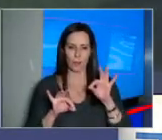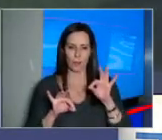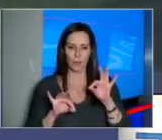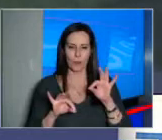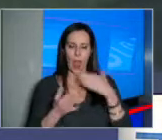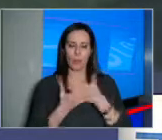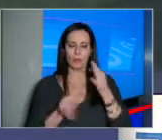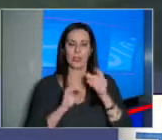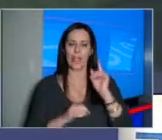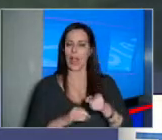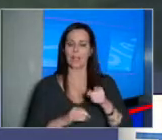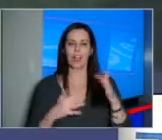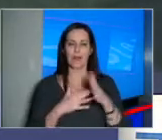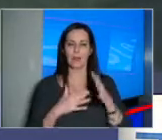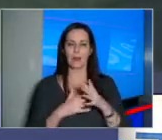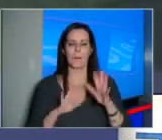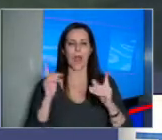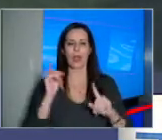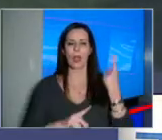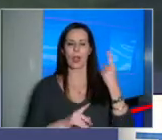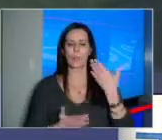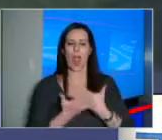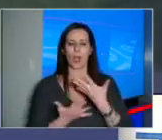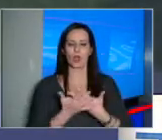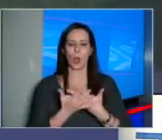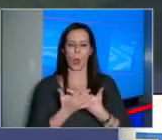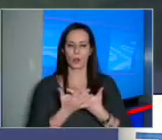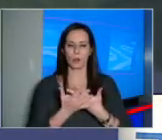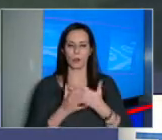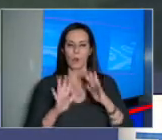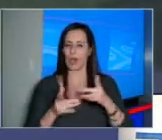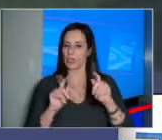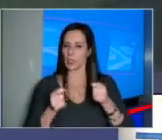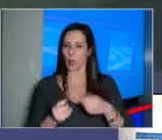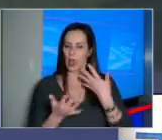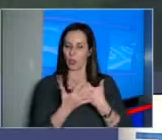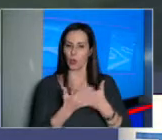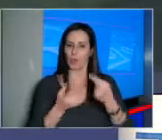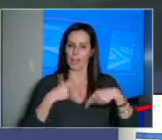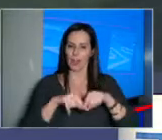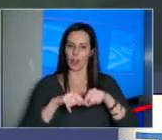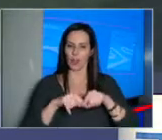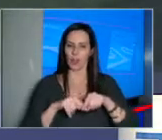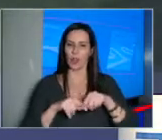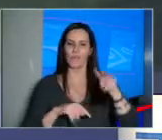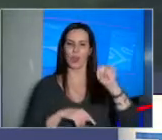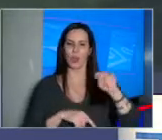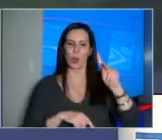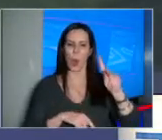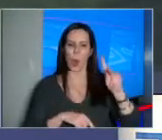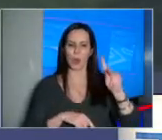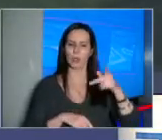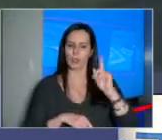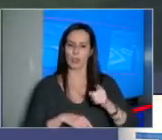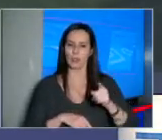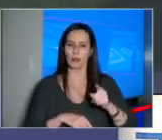היועמ"ש יהיה חייב לבדוק מה קרה עם העדויות, איך נסגרו העדויות בוועדות, ונורית קורן